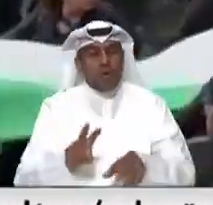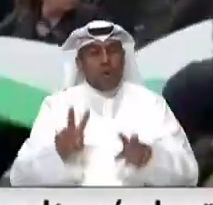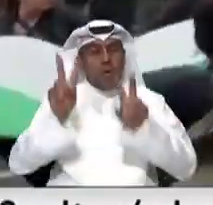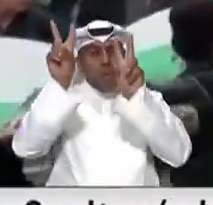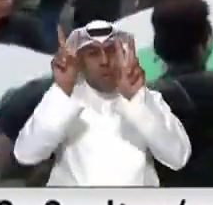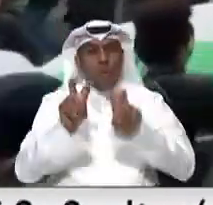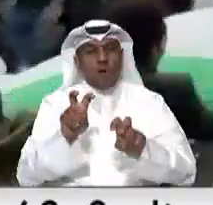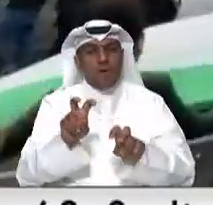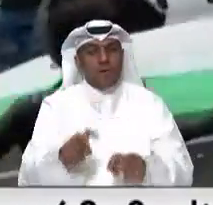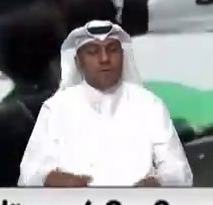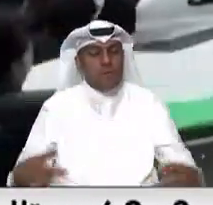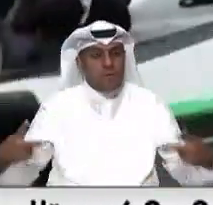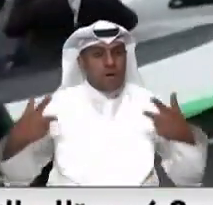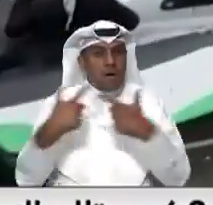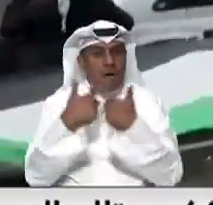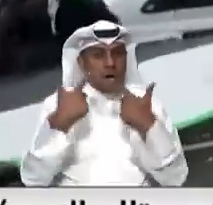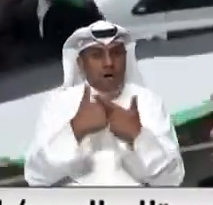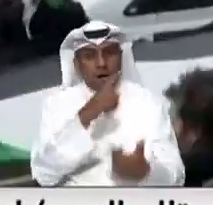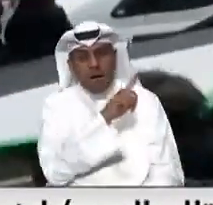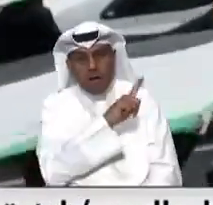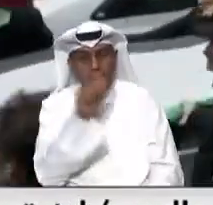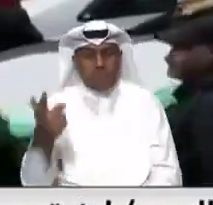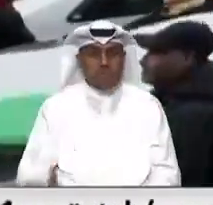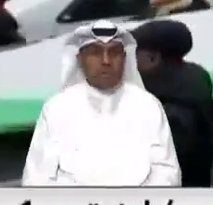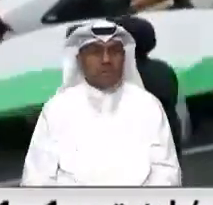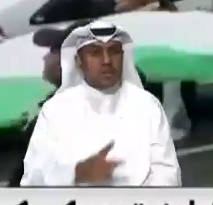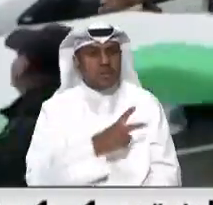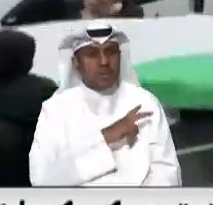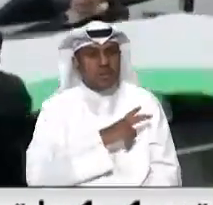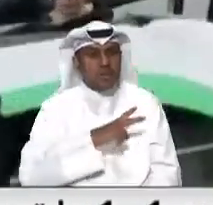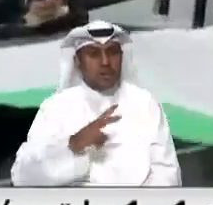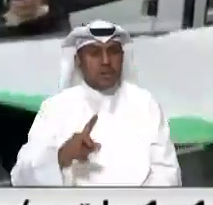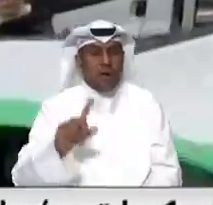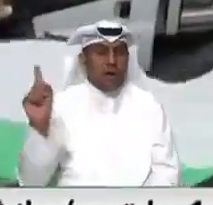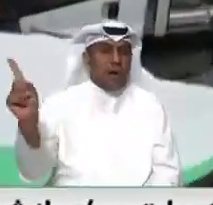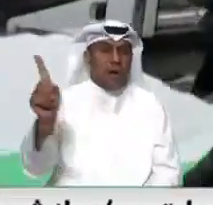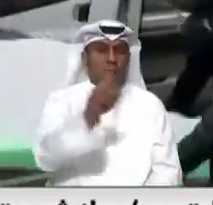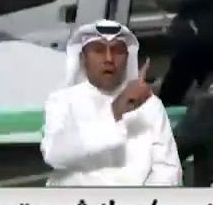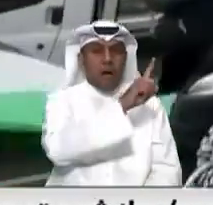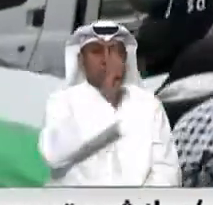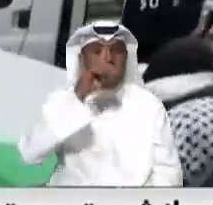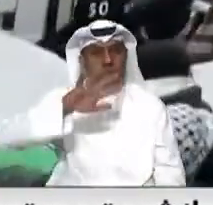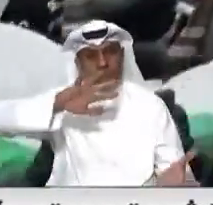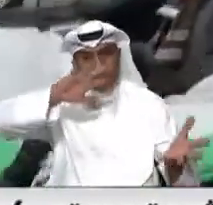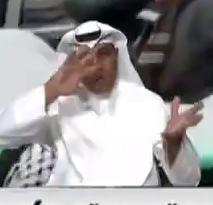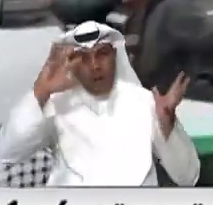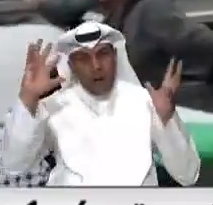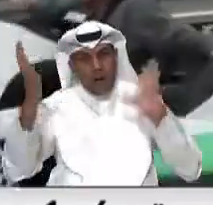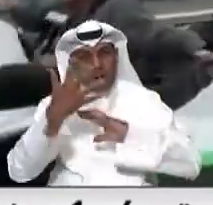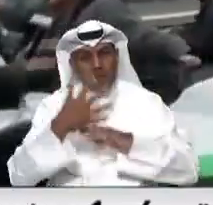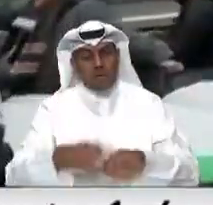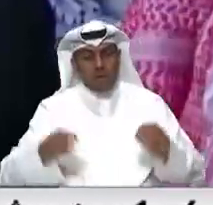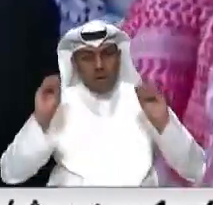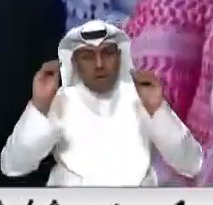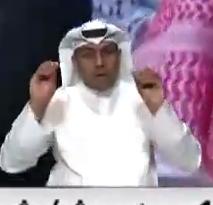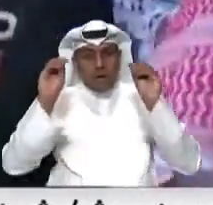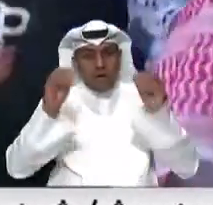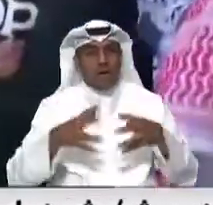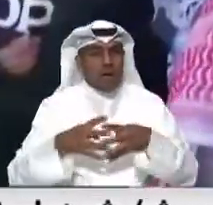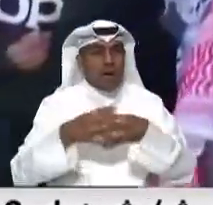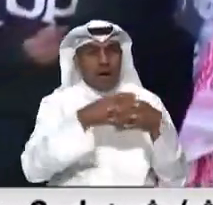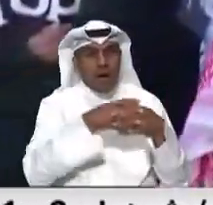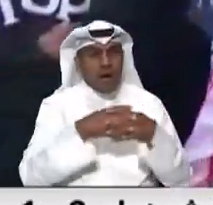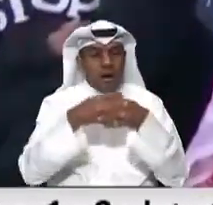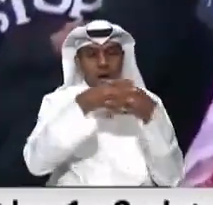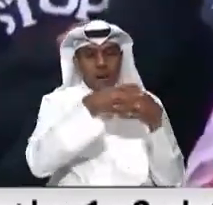غزة. مظاهرات حاشدة في عدة مدن كبرى في مختلف دول العالم، بينها العاصمة الأمريكية